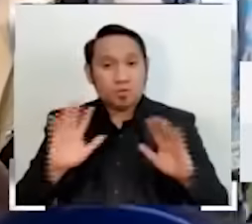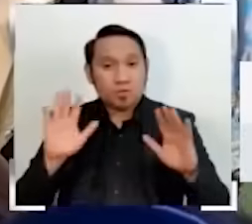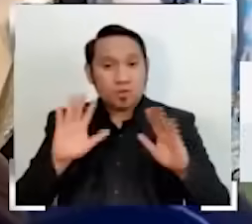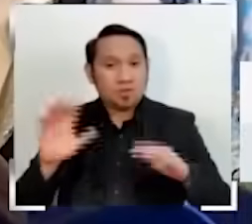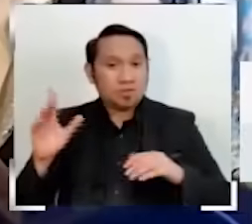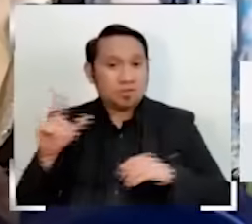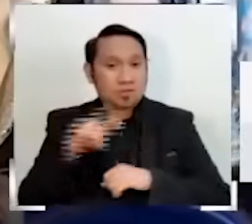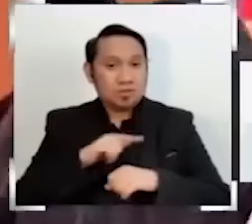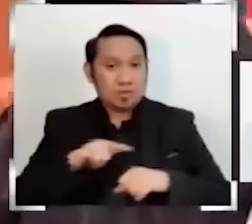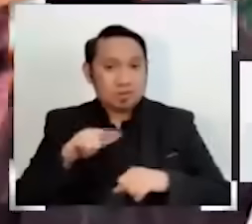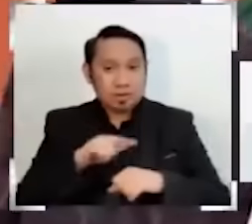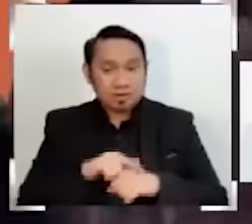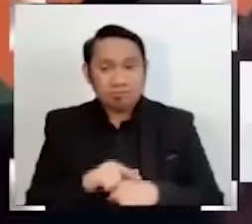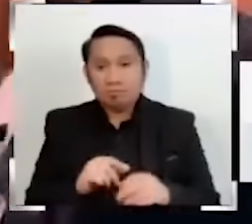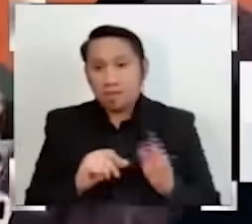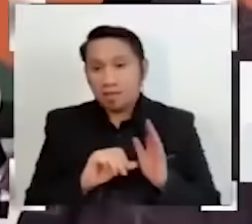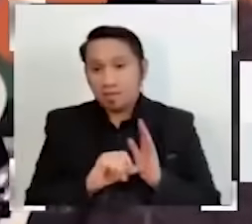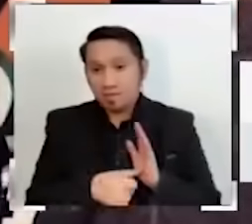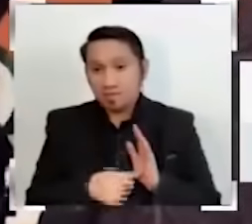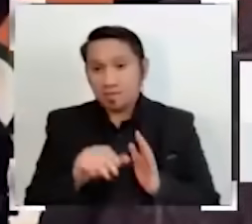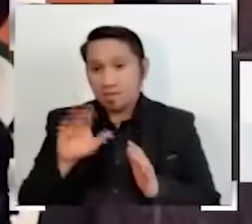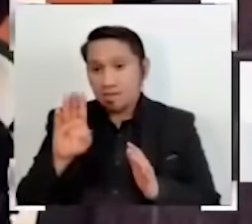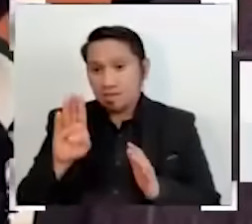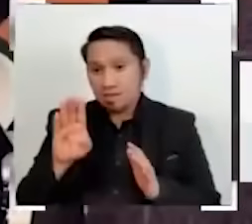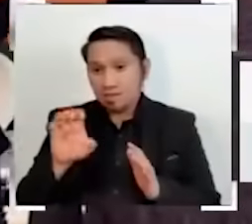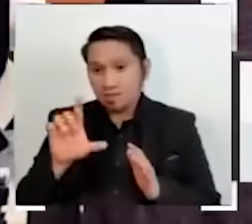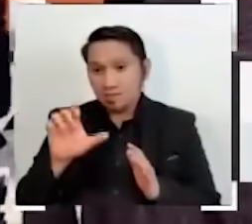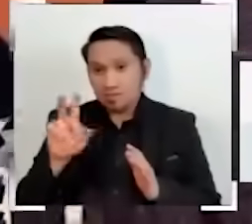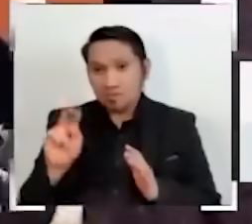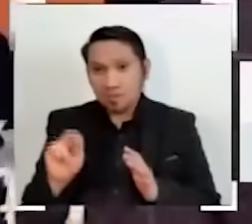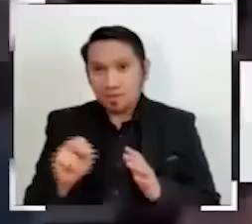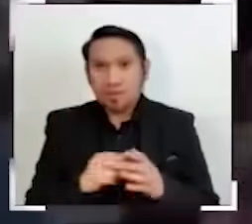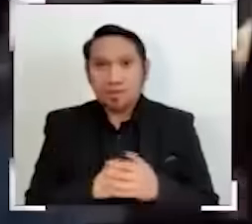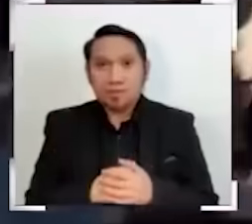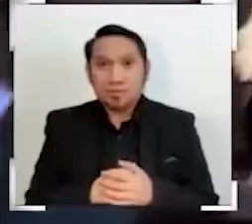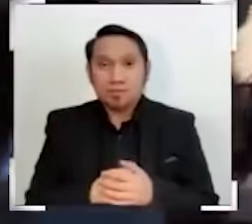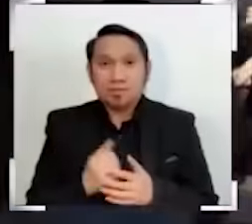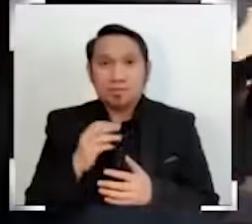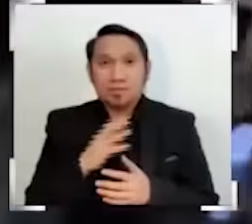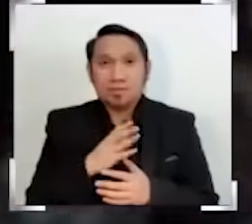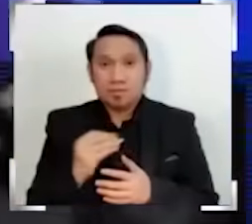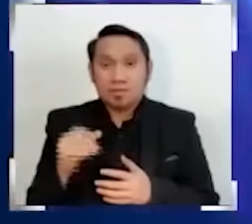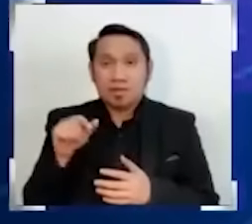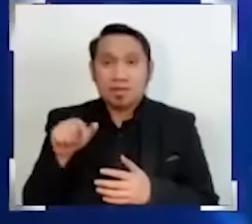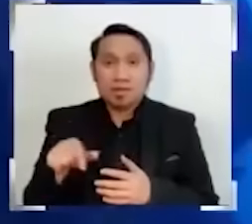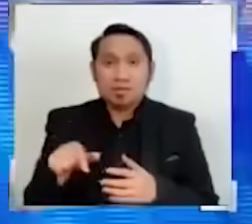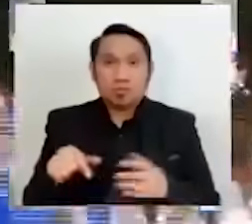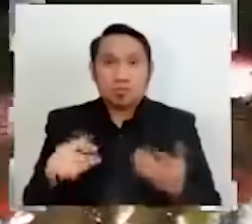Belen at ang pinagmamalaki ng lugar na pedicab as sleigh ni Santa Claus.